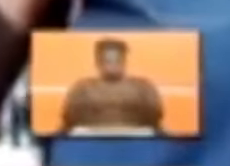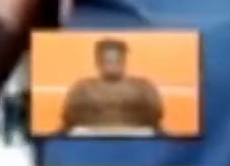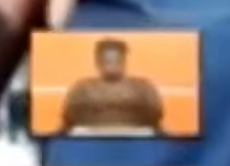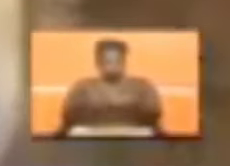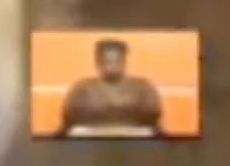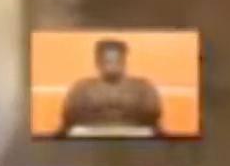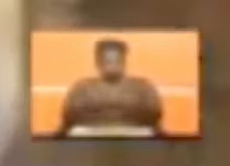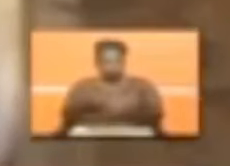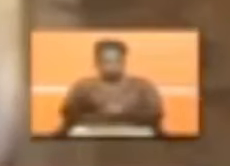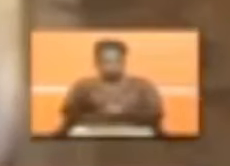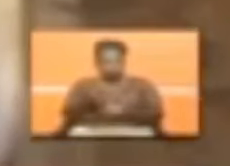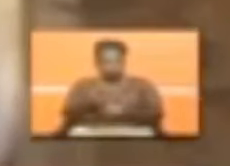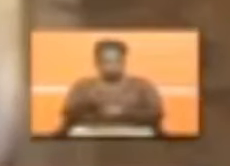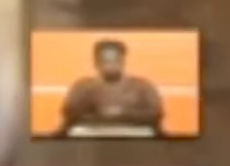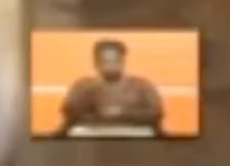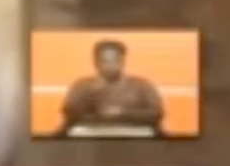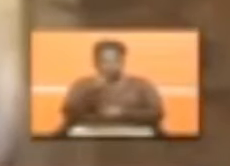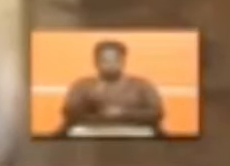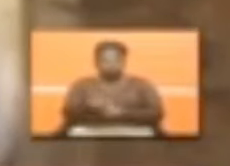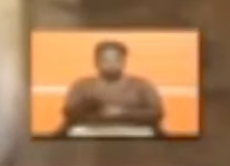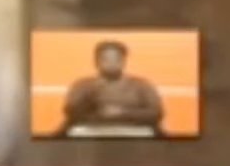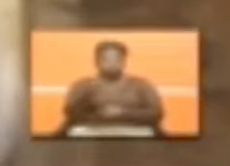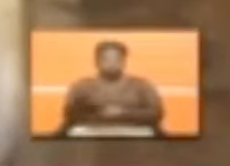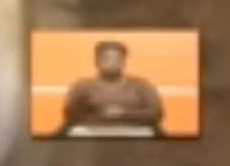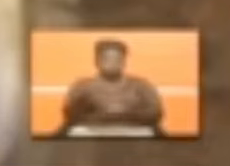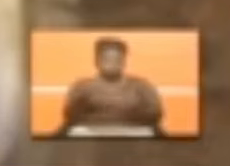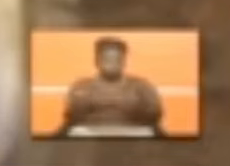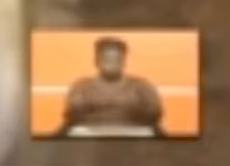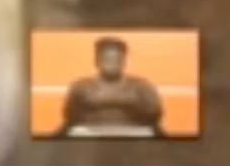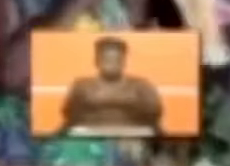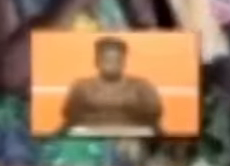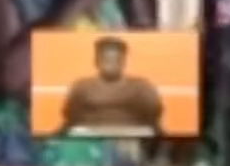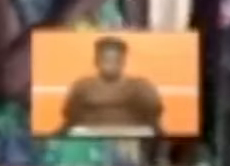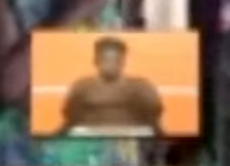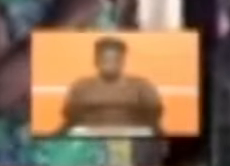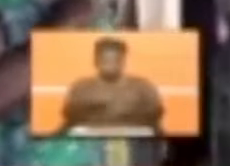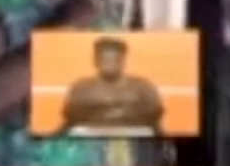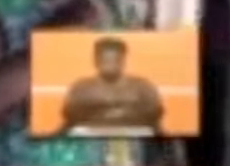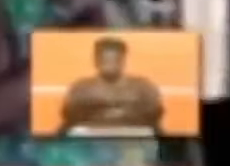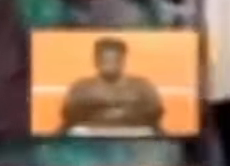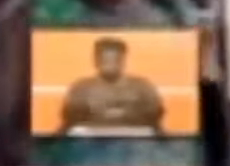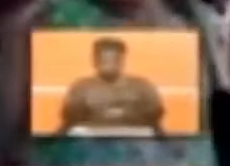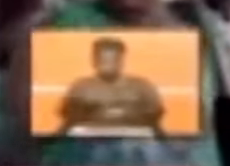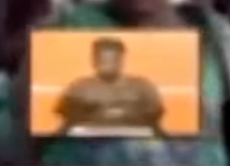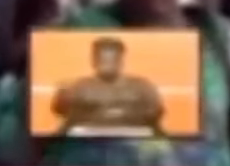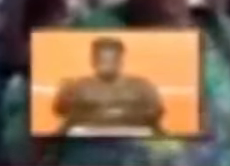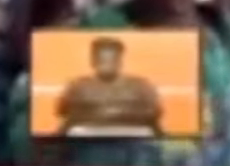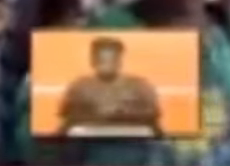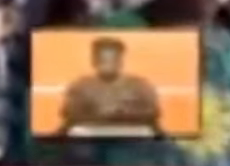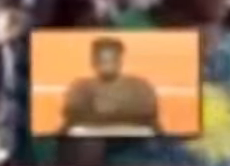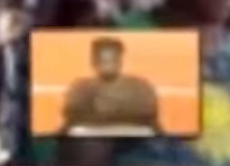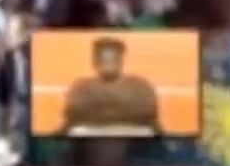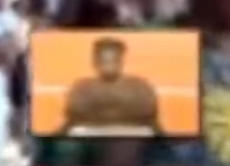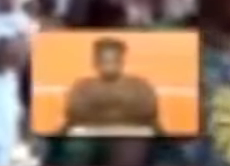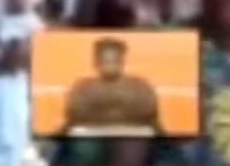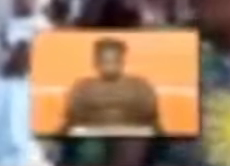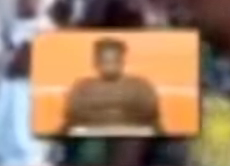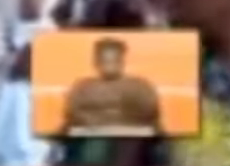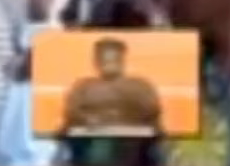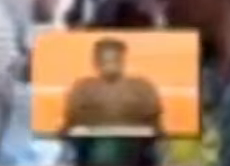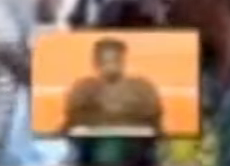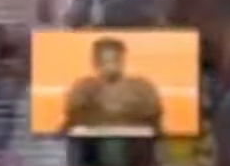tekuli kufu nacho ategeza tata wabana bano kati omugenzi yatemutegeza nti nyabu yagira wero okube kiyo namusaba